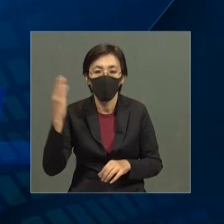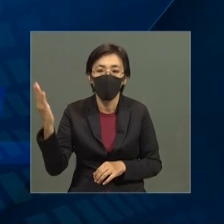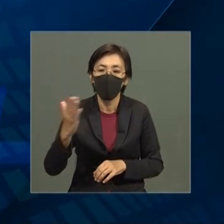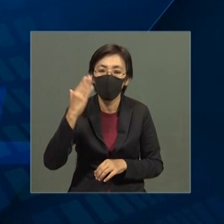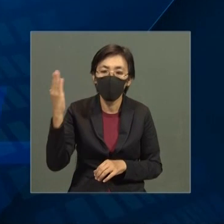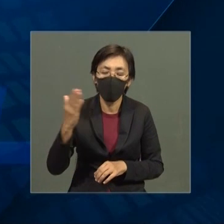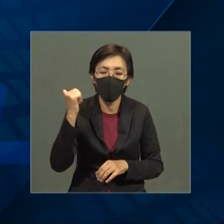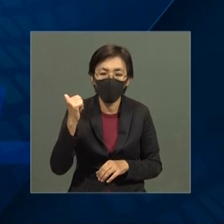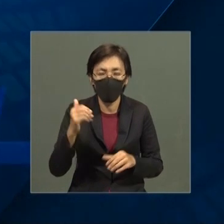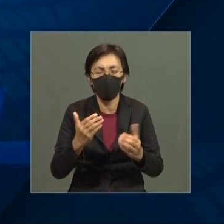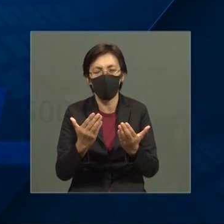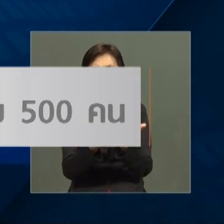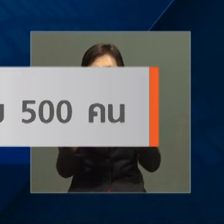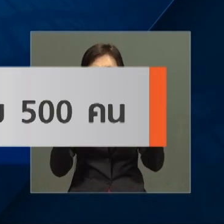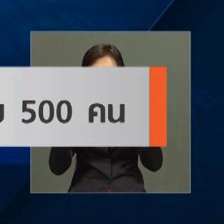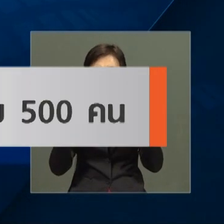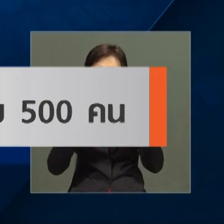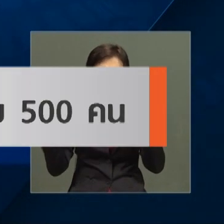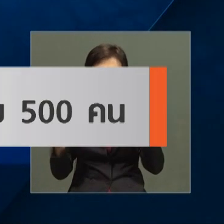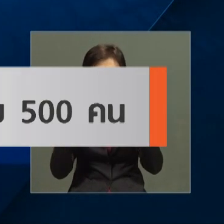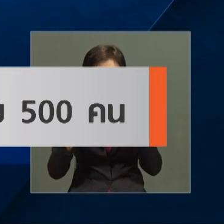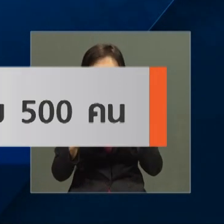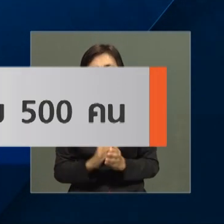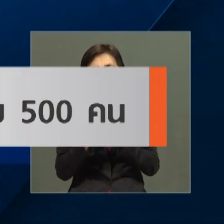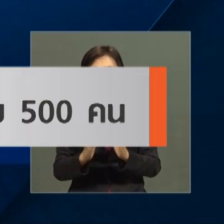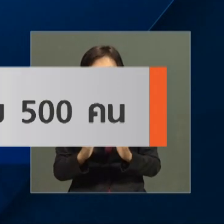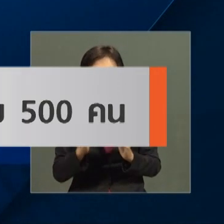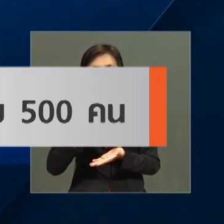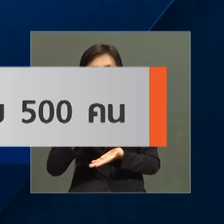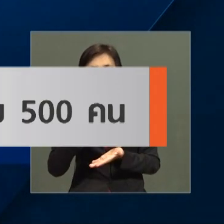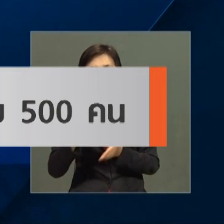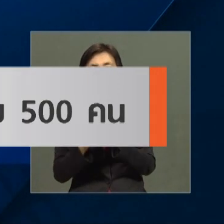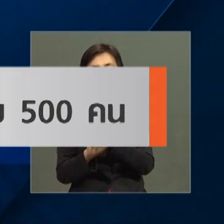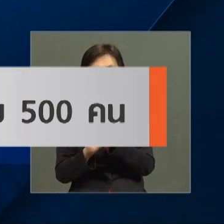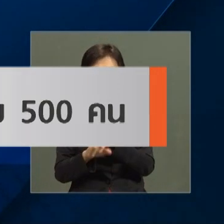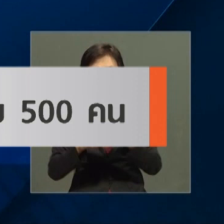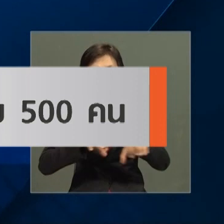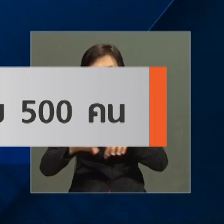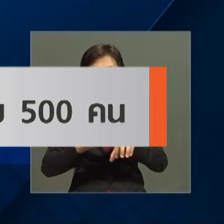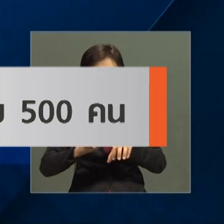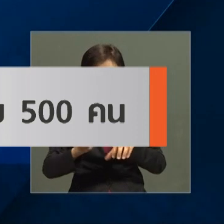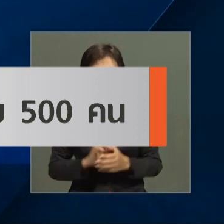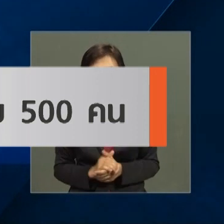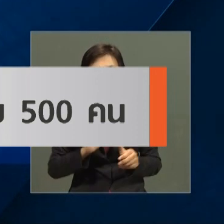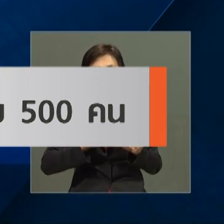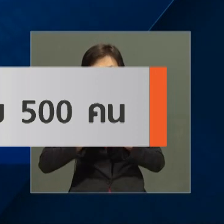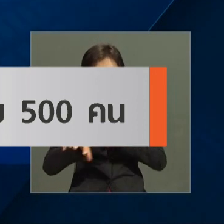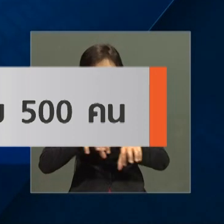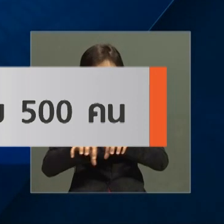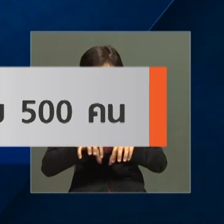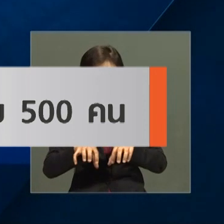ด้วยและยังมีการออกมาตรการออกมาโดยเฉพาะค่ะสปกกำชับไปยังบริษัทก่อสร้างและแคมป์คนงานก่อสร้าง